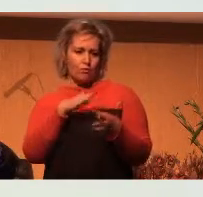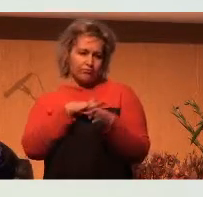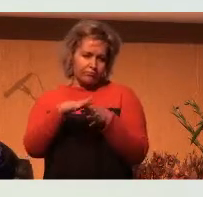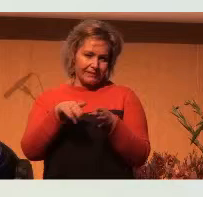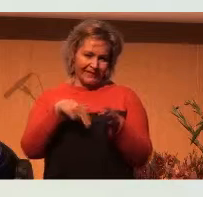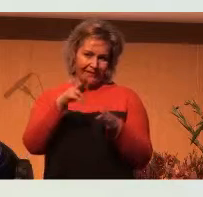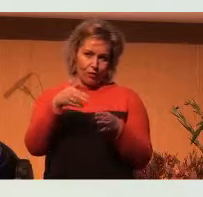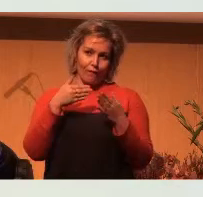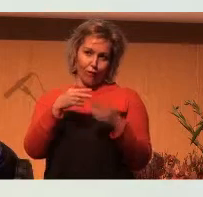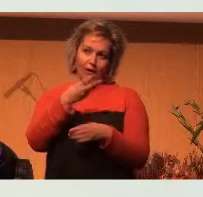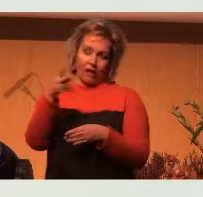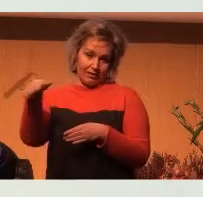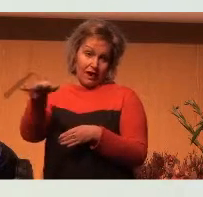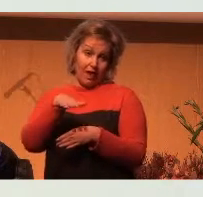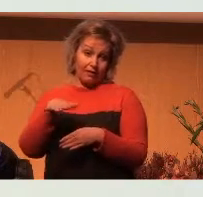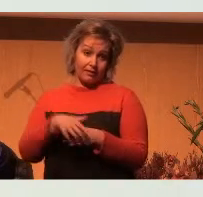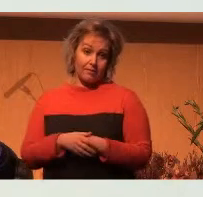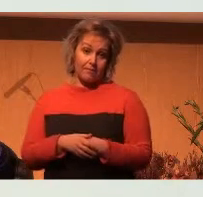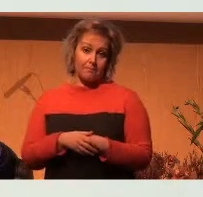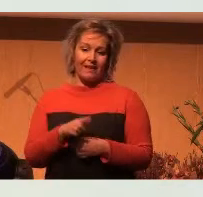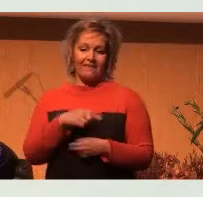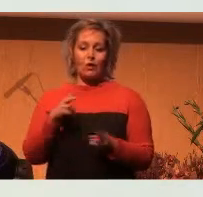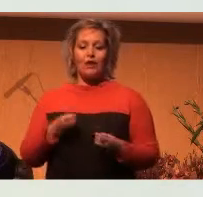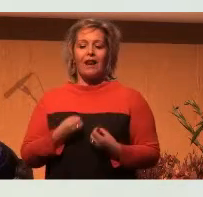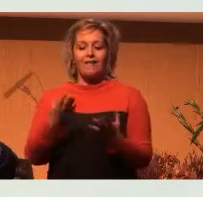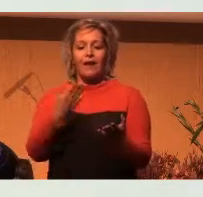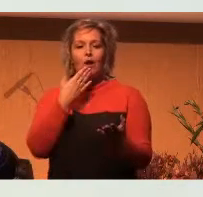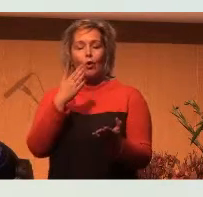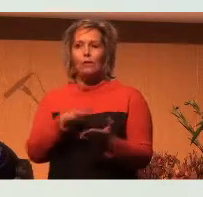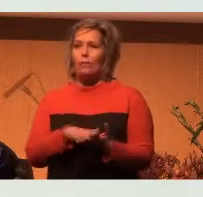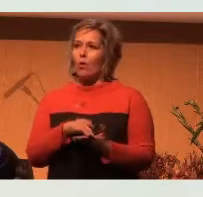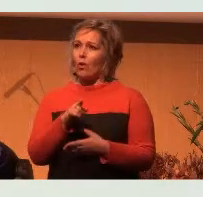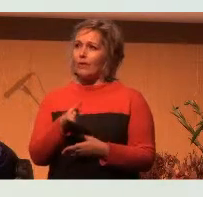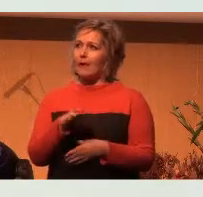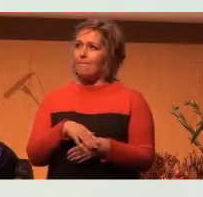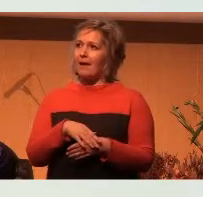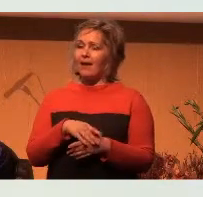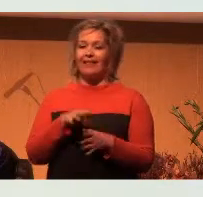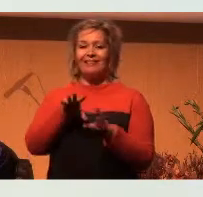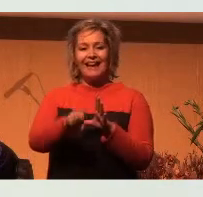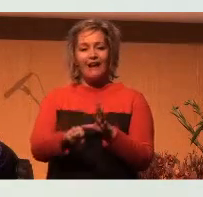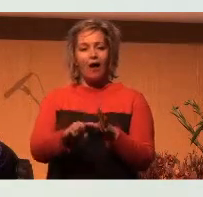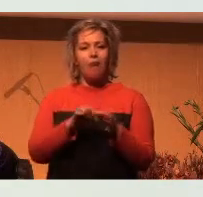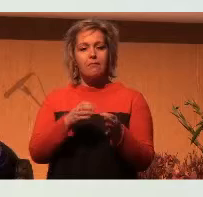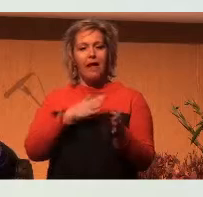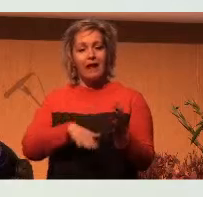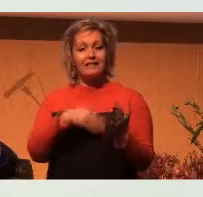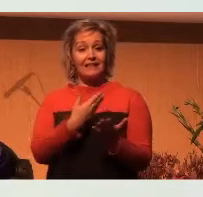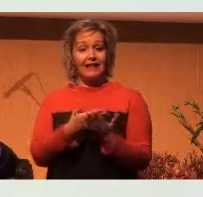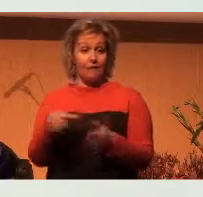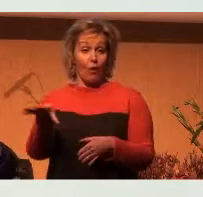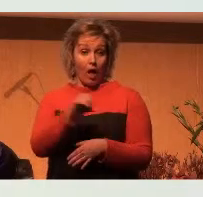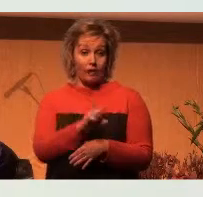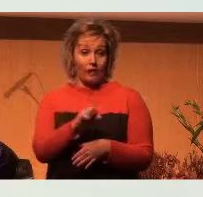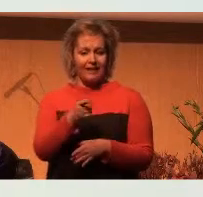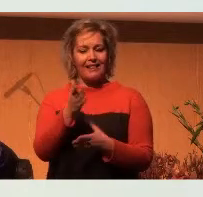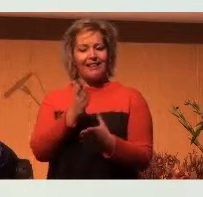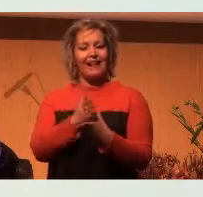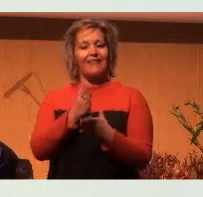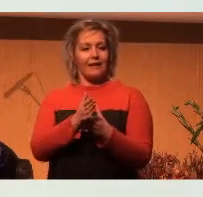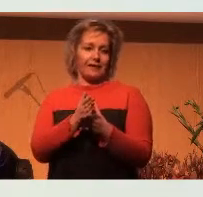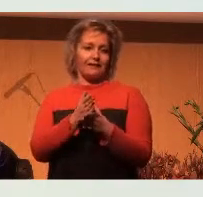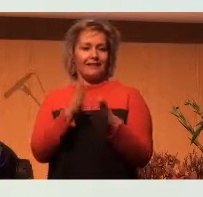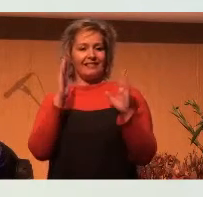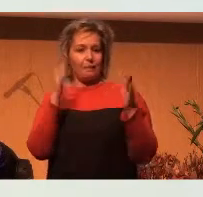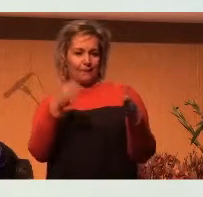forhold til mange andre land. Vi leverer også godt på dette med tilgang på helsetjenester for alle, altså denne